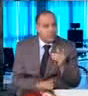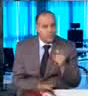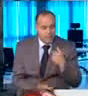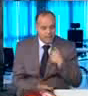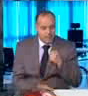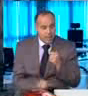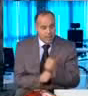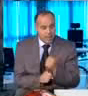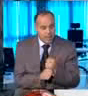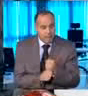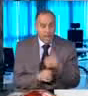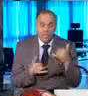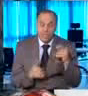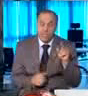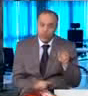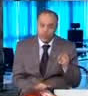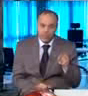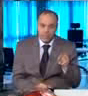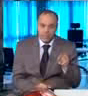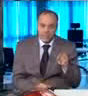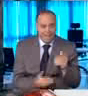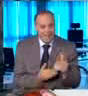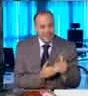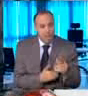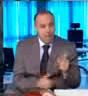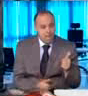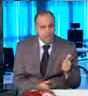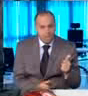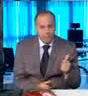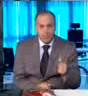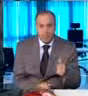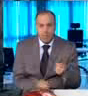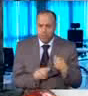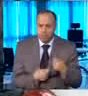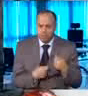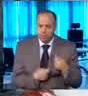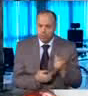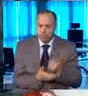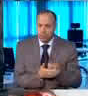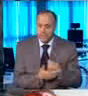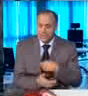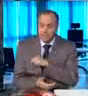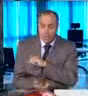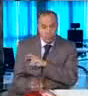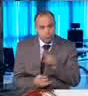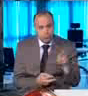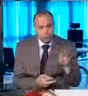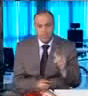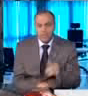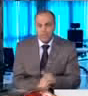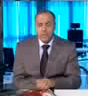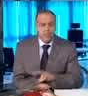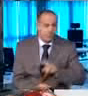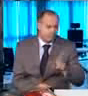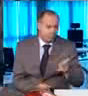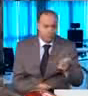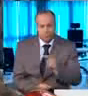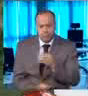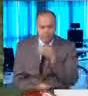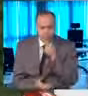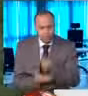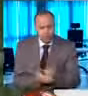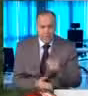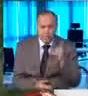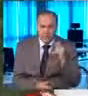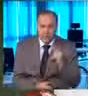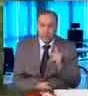ناخد مبرش على السوق الجزائري. الجزائر معناها قريبة، تورد في كمية كبيرة من أسبانيا سواء للتحويل أو للاستهلاك.